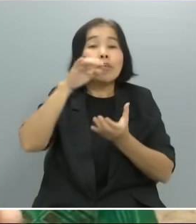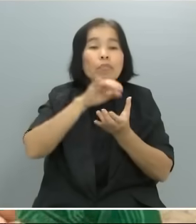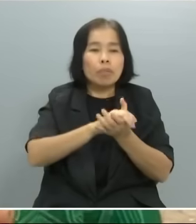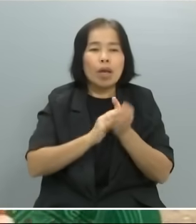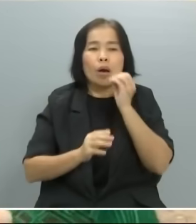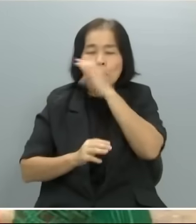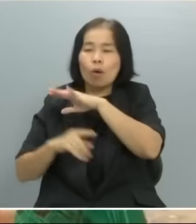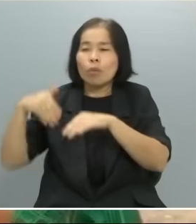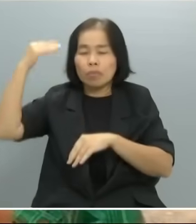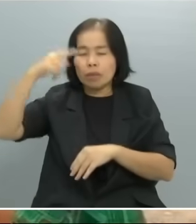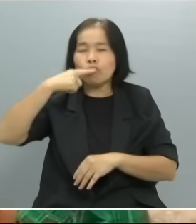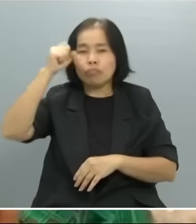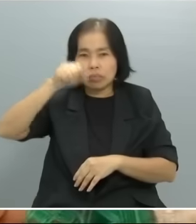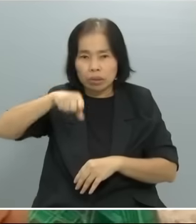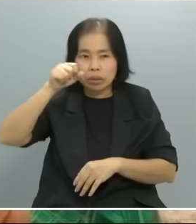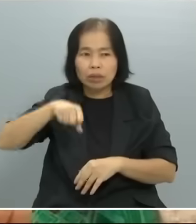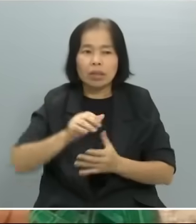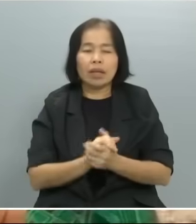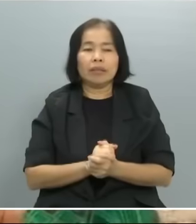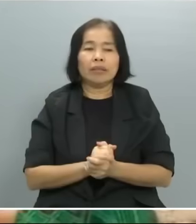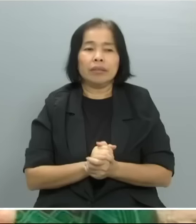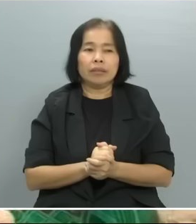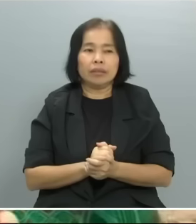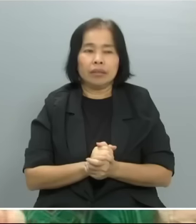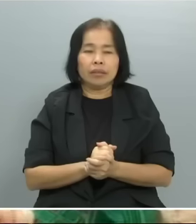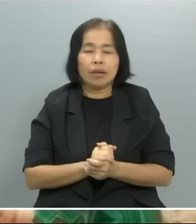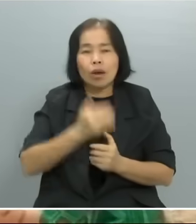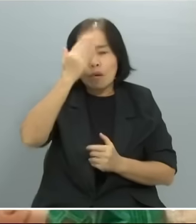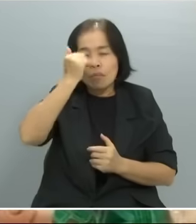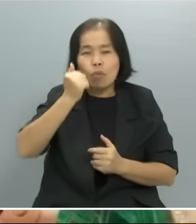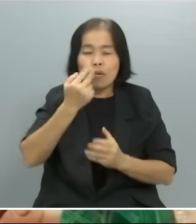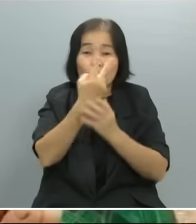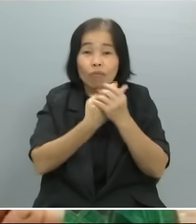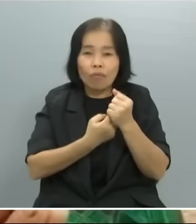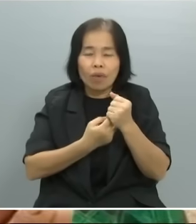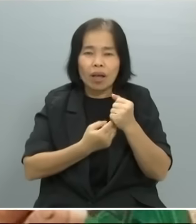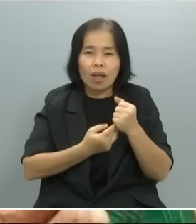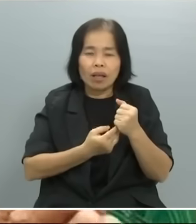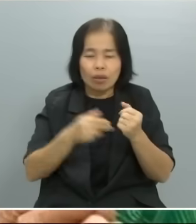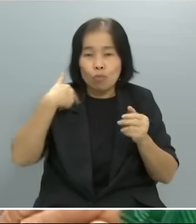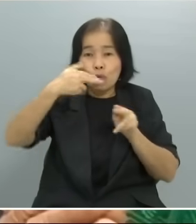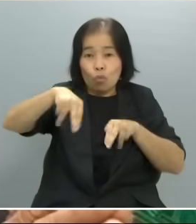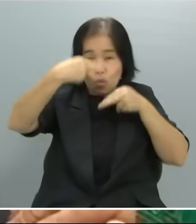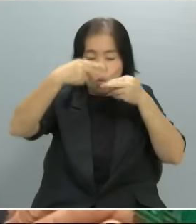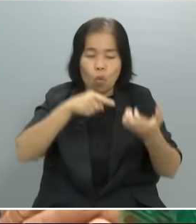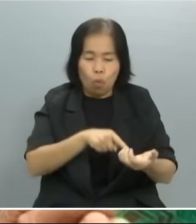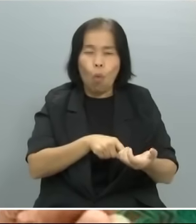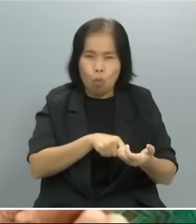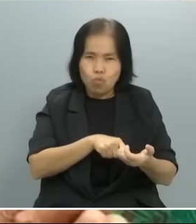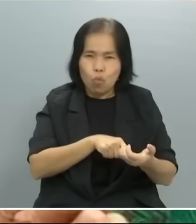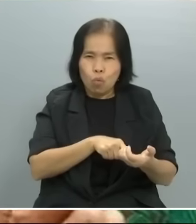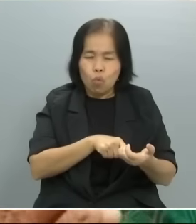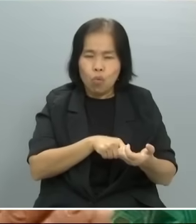ยืนยันว่าว่าพี่สาวเขาก็ยืนยันนะว่าว่าน้องน้องชายนี่ถืก่านะครับ